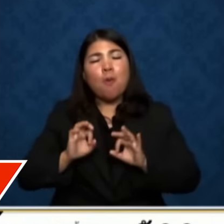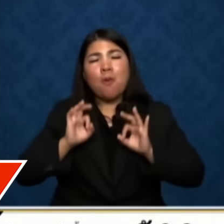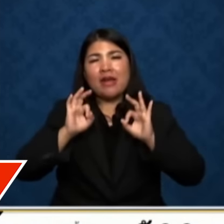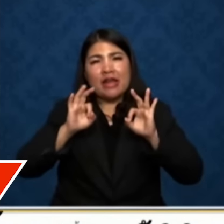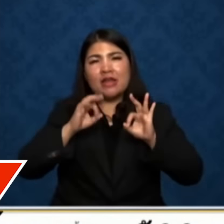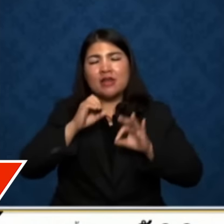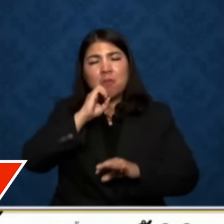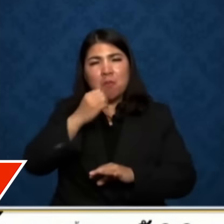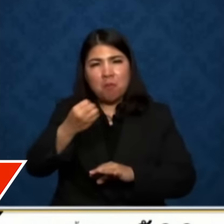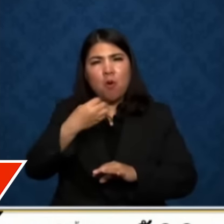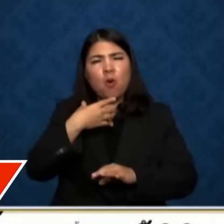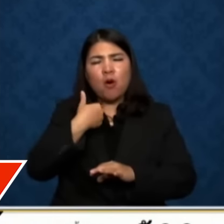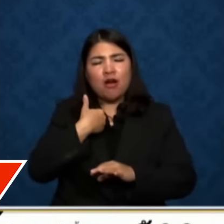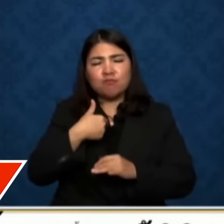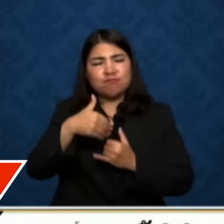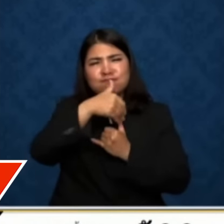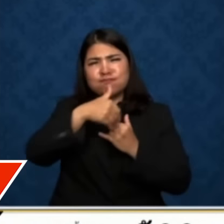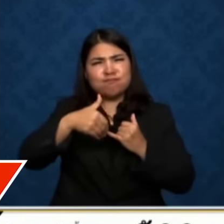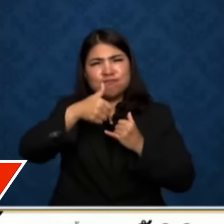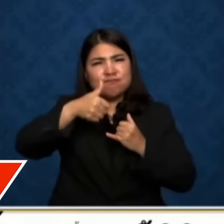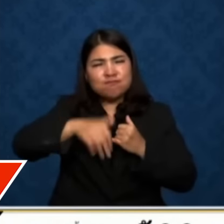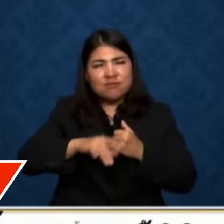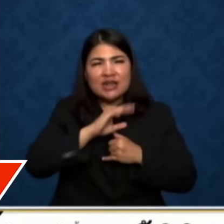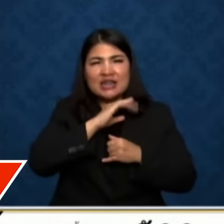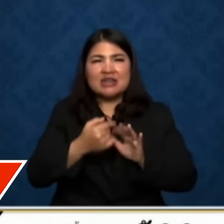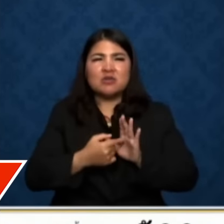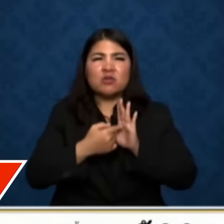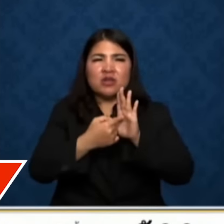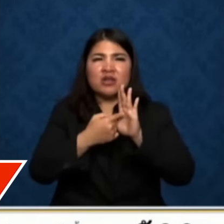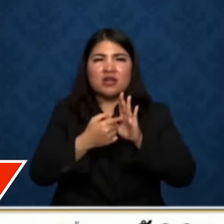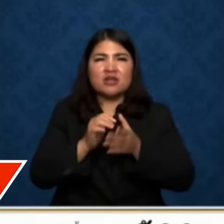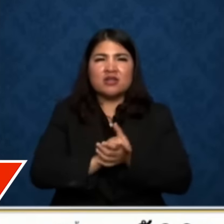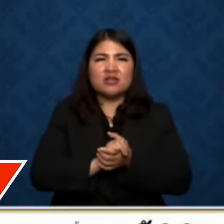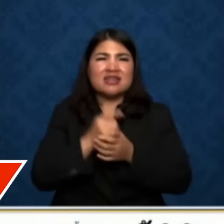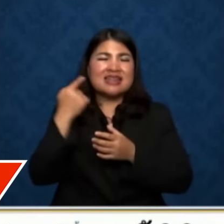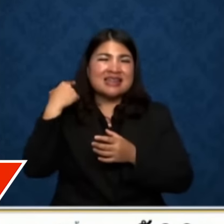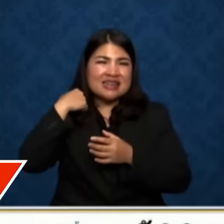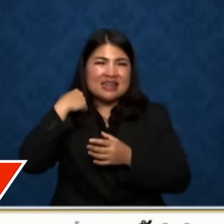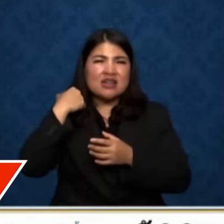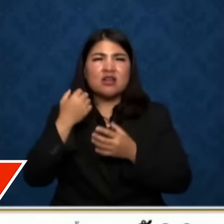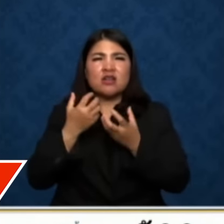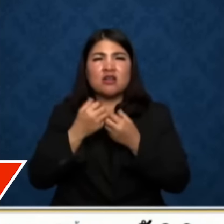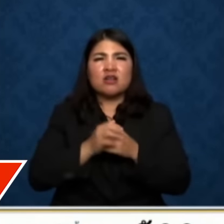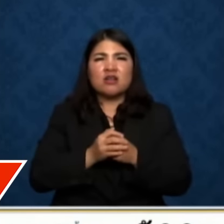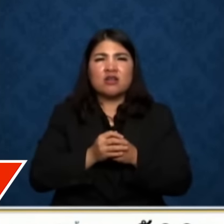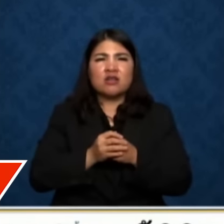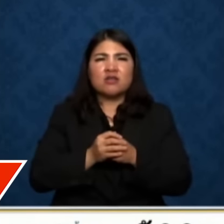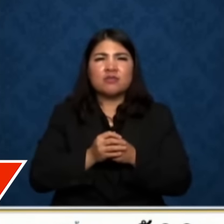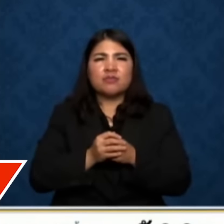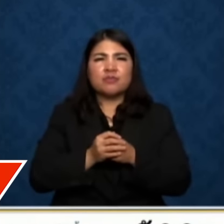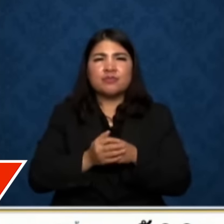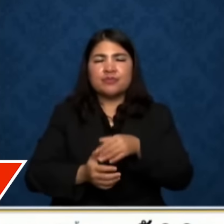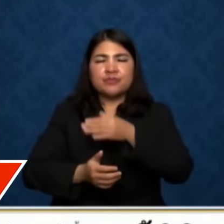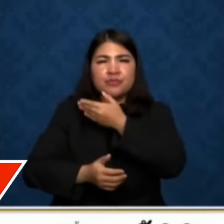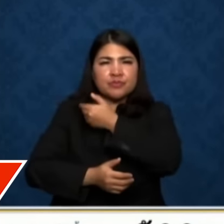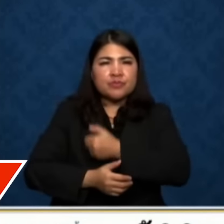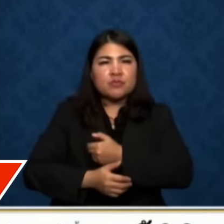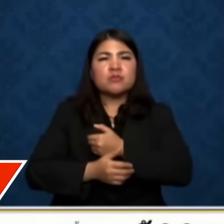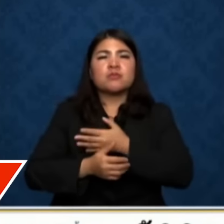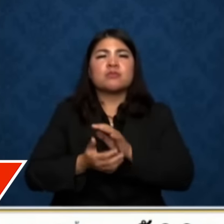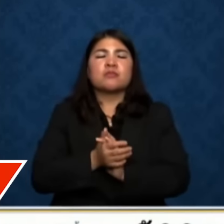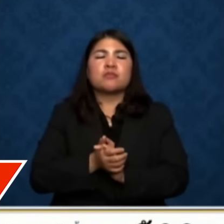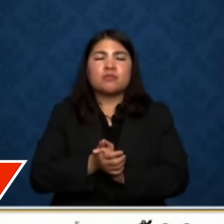อกว่าผ่าไม่ได้อาจจะไม่มีอนุสาขาเหล่านี้เช่นอนุสาขาสปายที่เอาไว้ผ่าตรงนี้อนุสาขาสปอร์ตที่เอาไว้ผ่าตรงนี้น